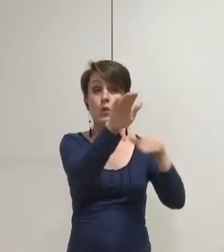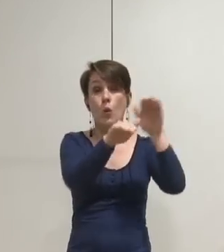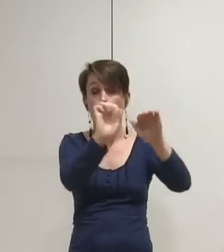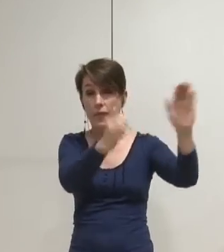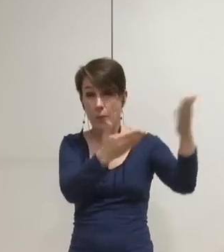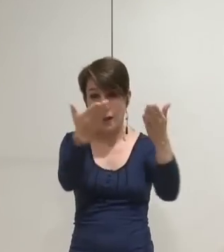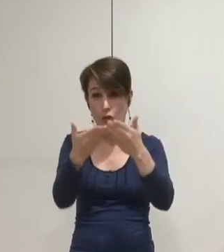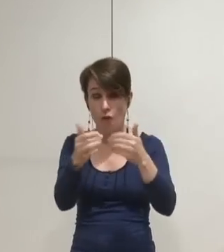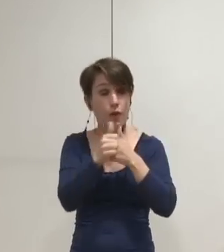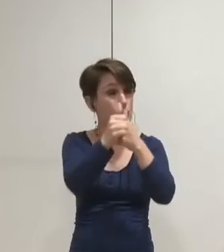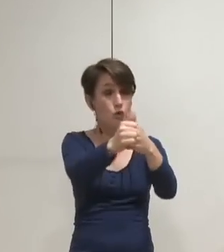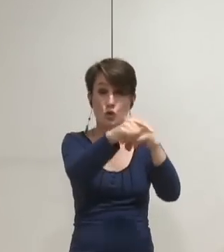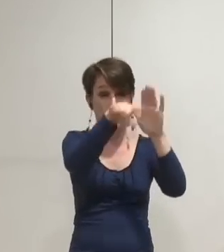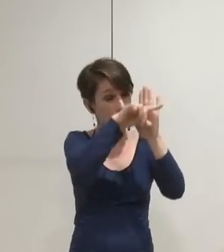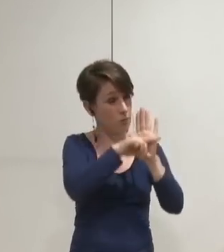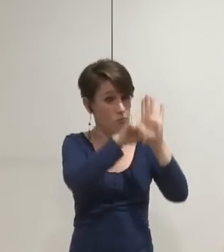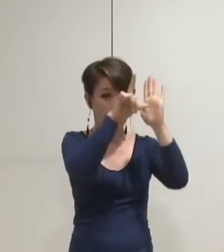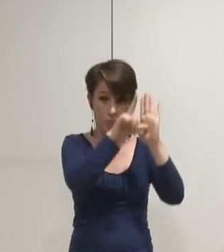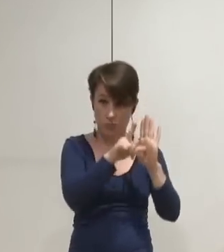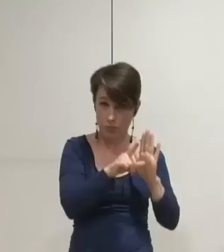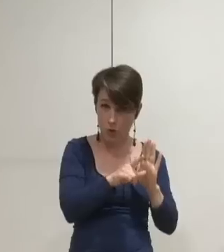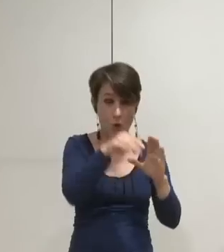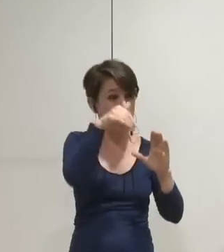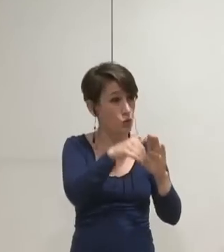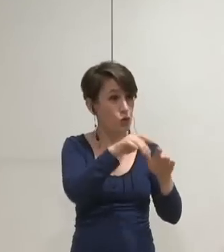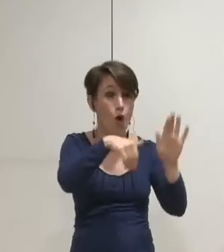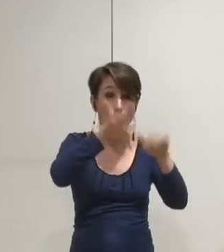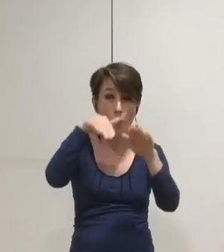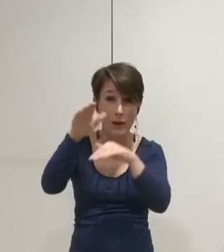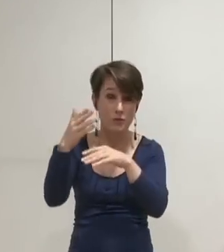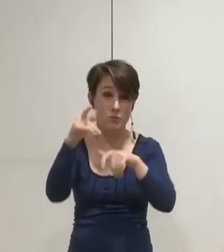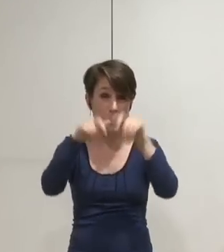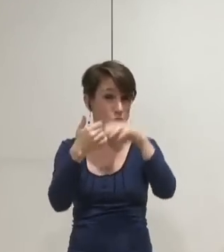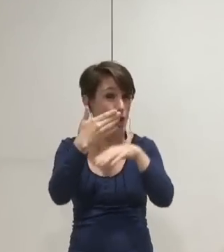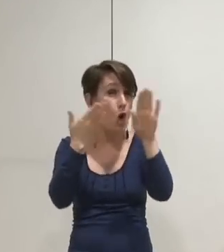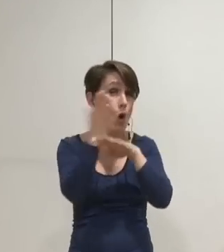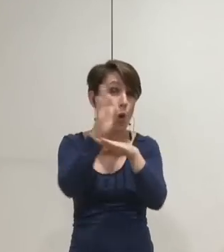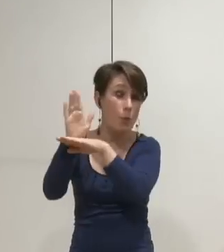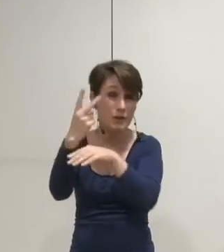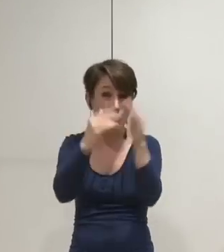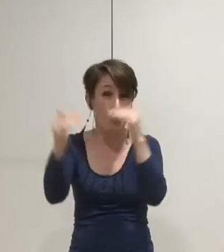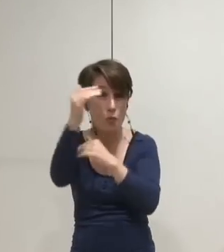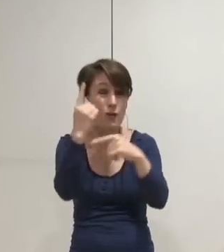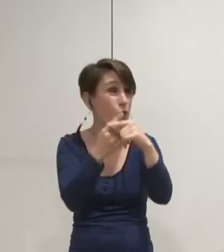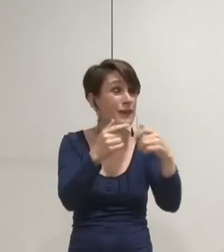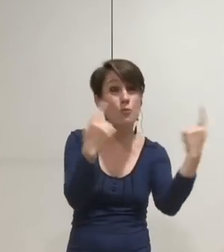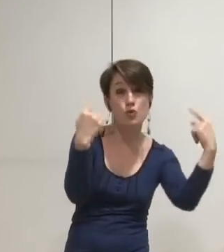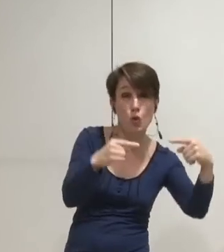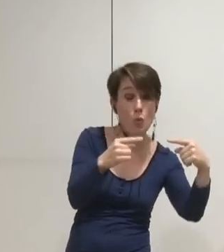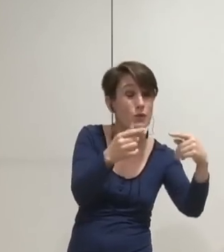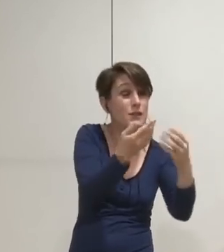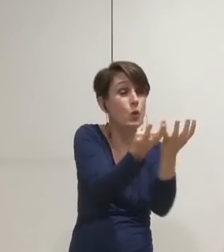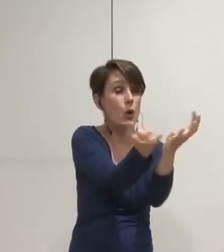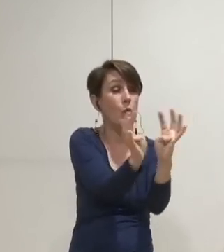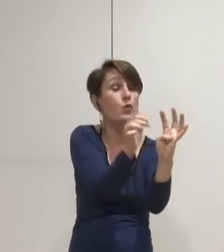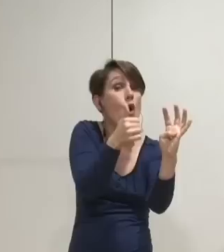réglementaire par les représentants de la majorité et des oppositions confondues n'a donc pas retenu GEG et ses partenaires privés